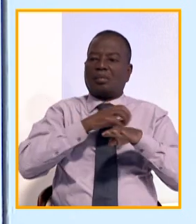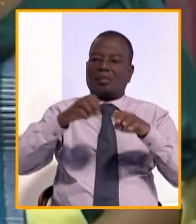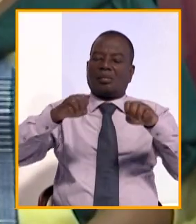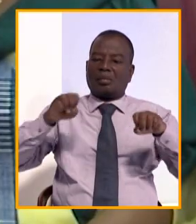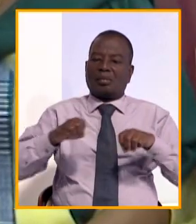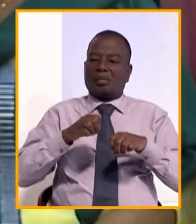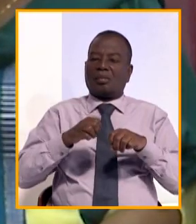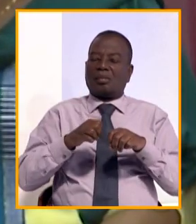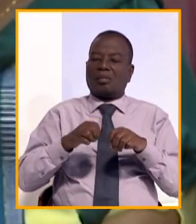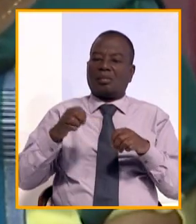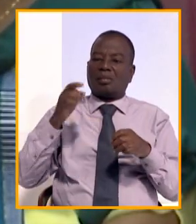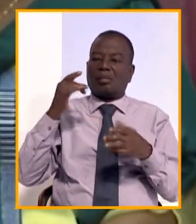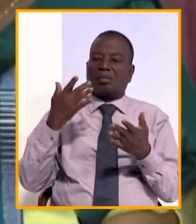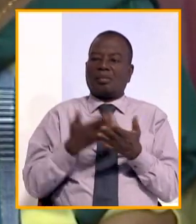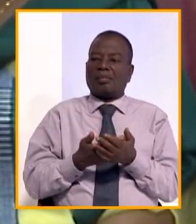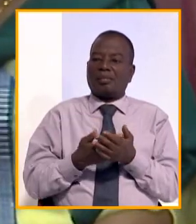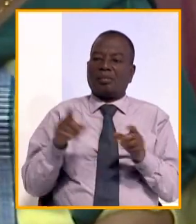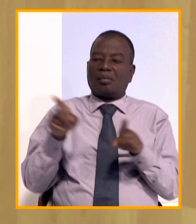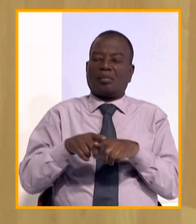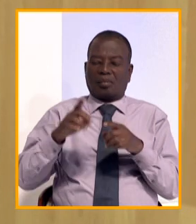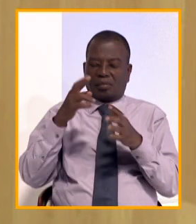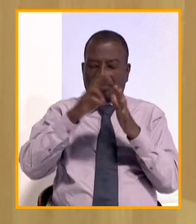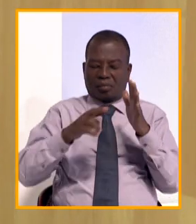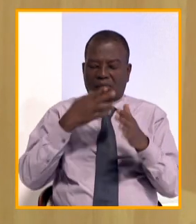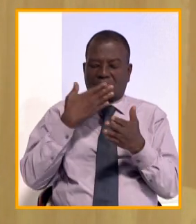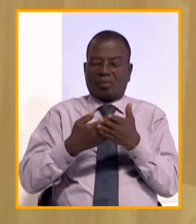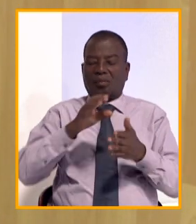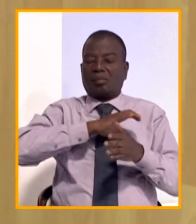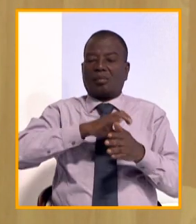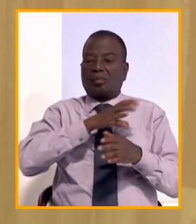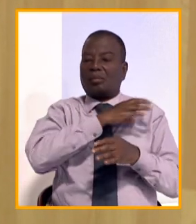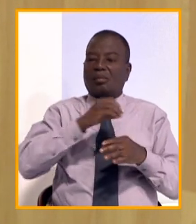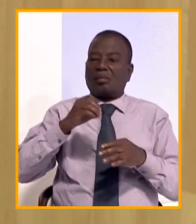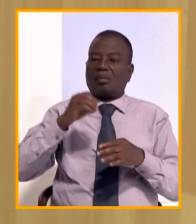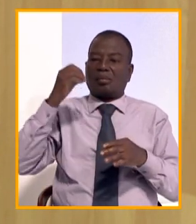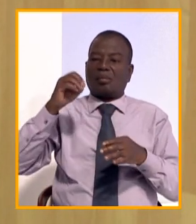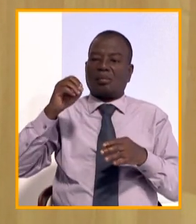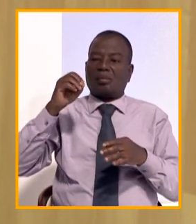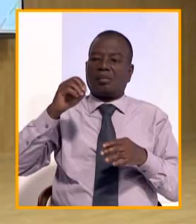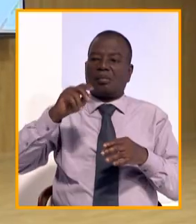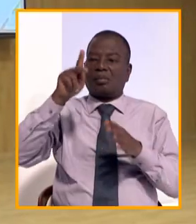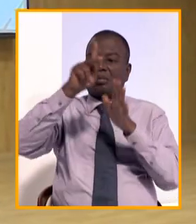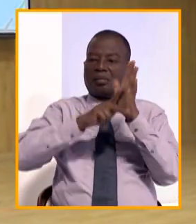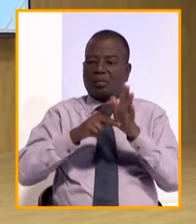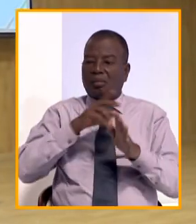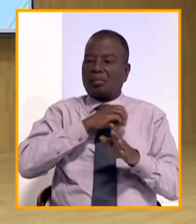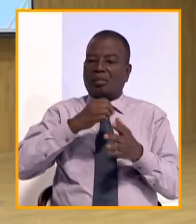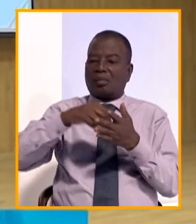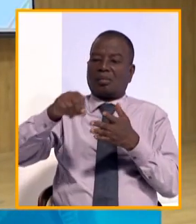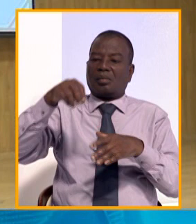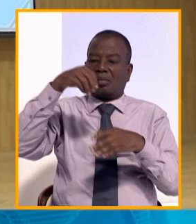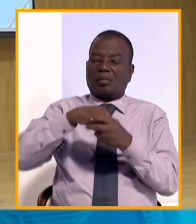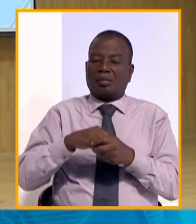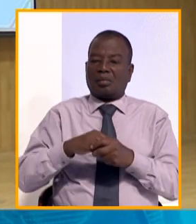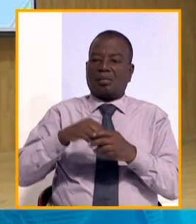jeunes. Considéré comme une règle de bonne conduite, le principe de l'évaluation des politiques publiques est inscrit dans